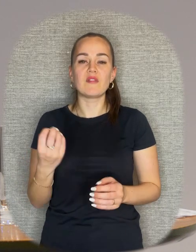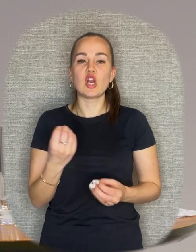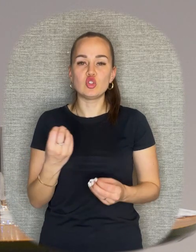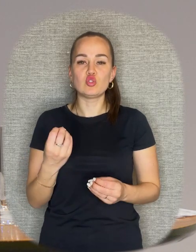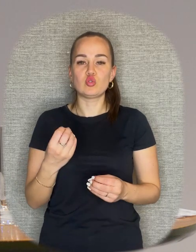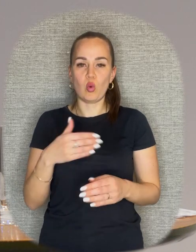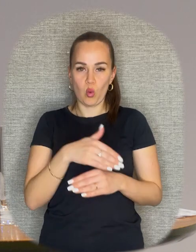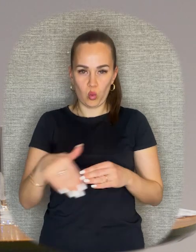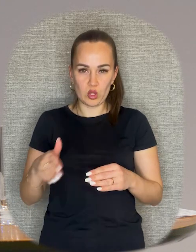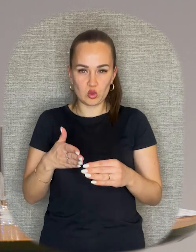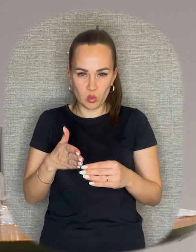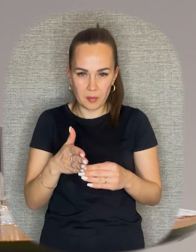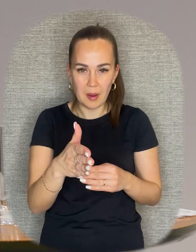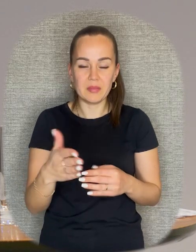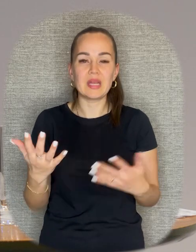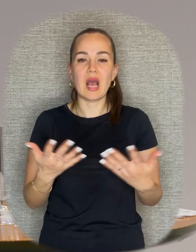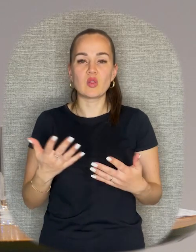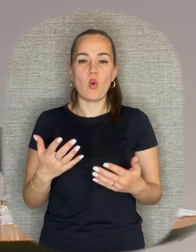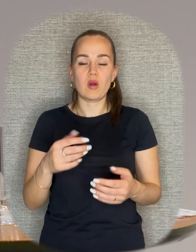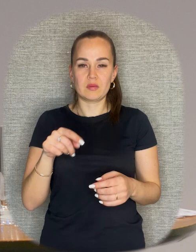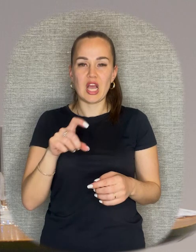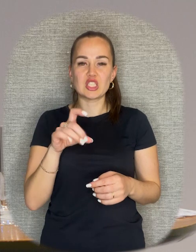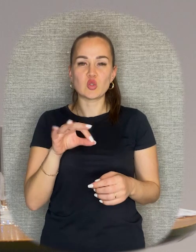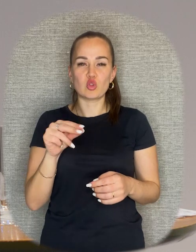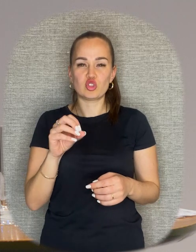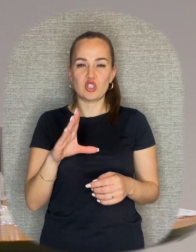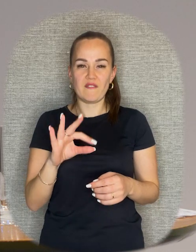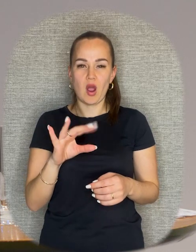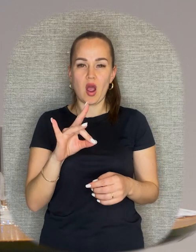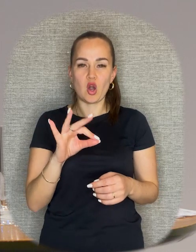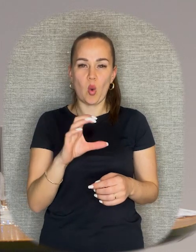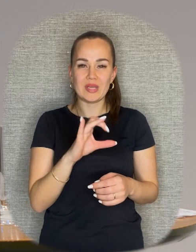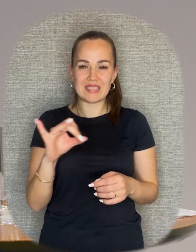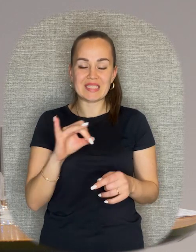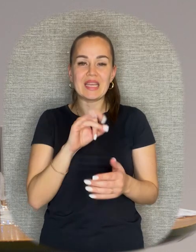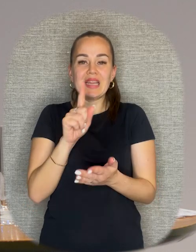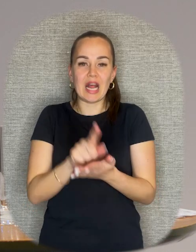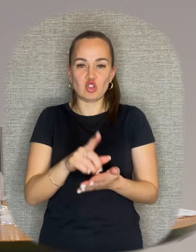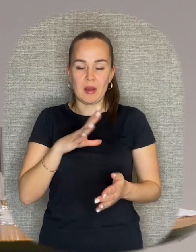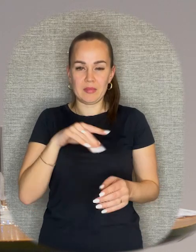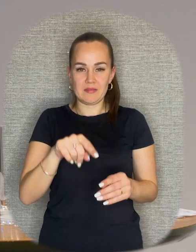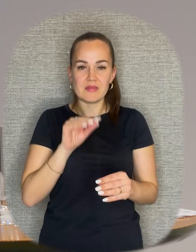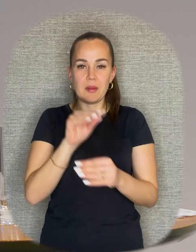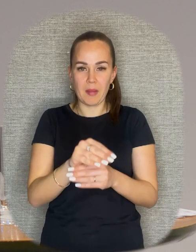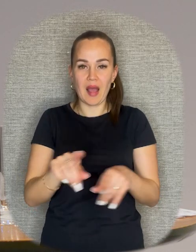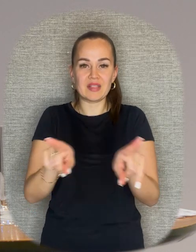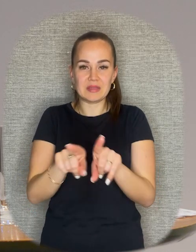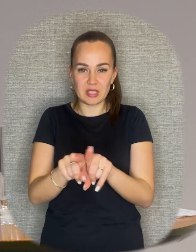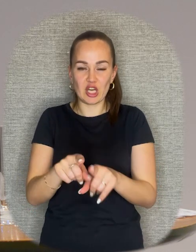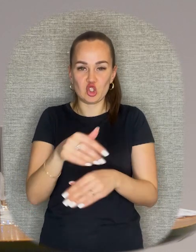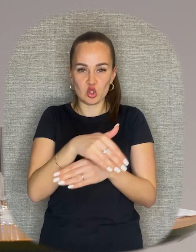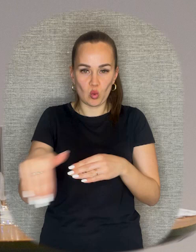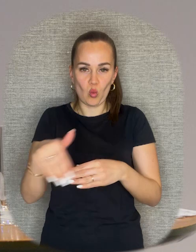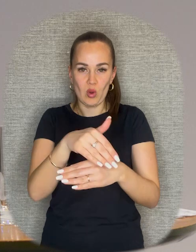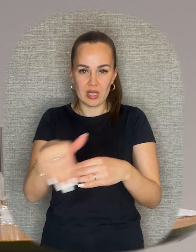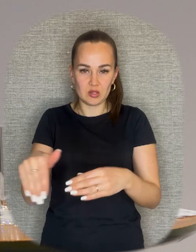этом ещё планировали пробить улицу которая бы пов Вот это у нас улица зодчего РОСИ и вот здесь вот должна была быть проложена улица